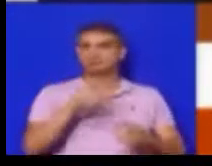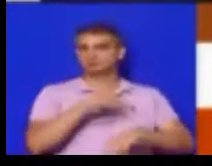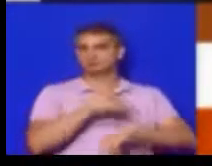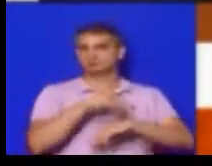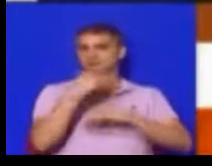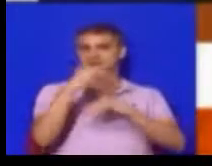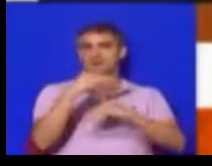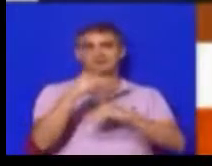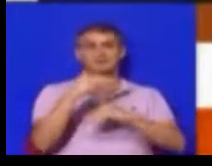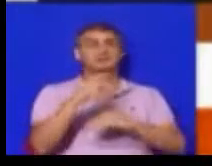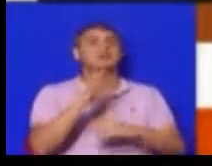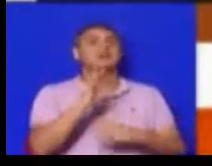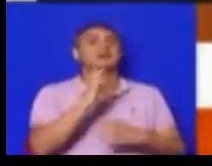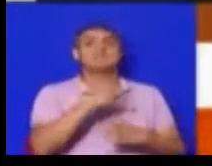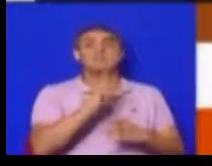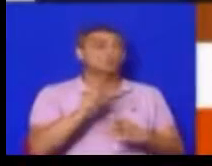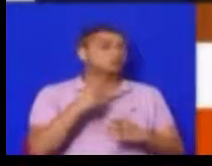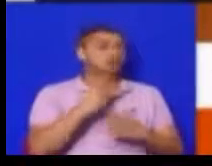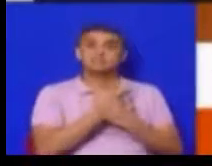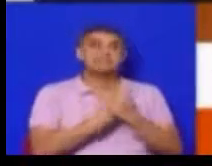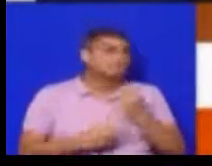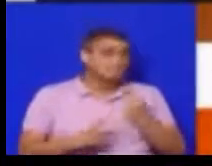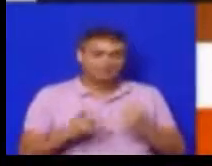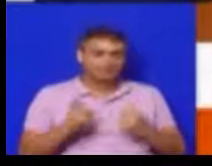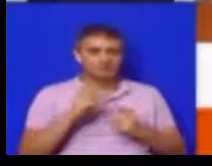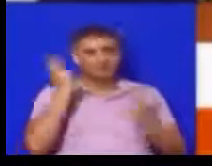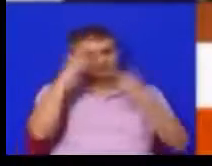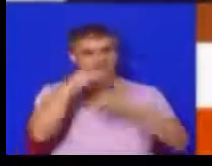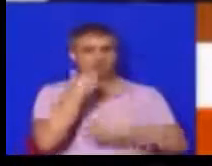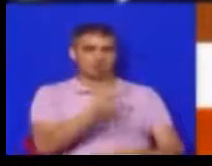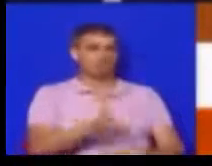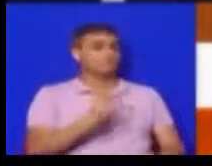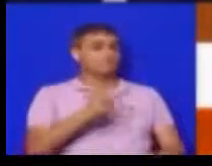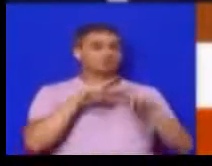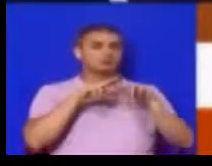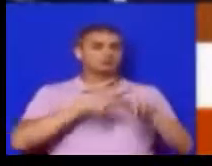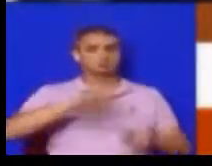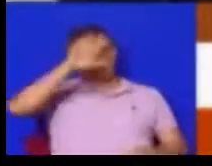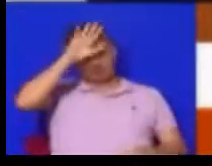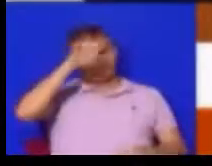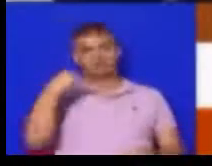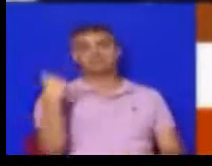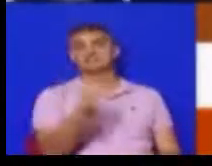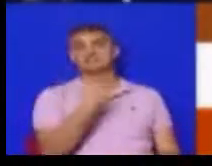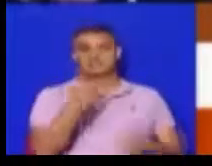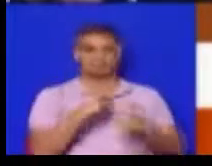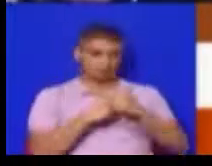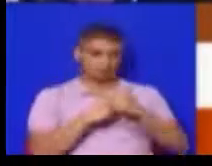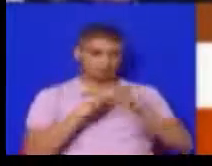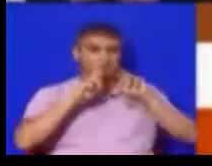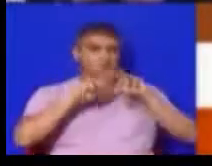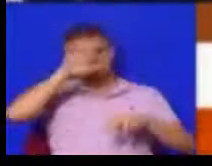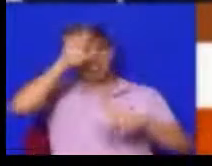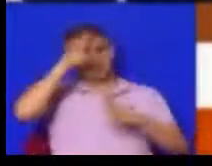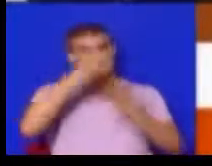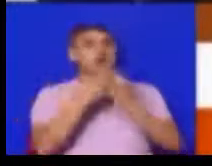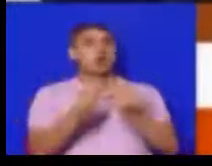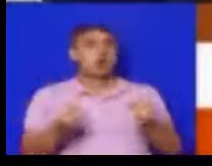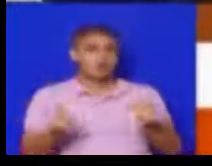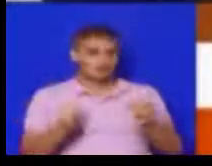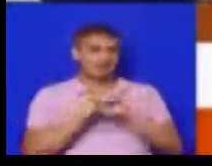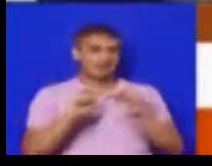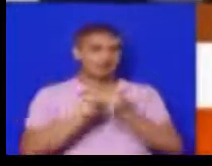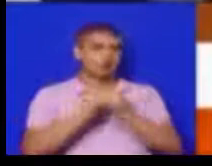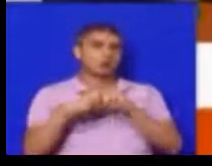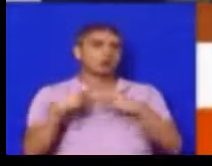הגעה להסכם לא טוב. Okay. הסכם לא טוב זה הסכם שמשאיר בידי האיראנים צנטריפוגות, משאיר בידיהם חומר, הוא אפילו נותן